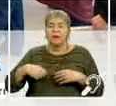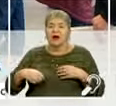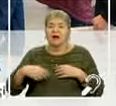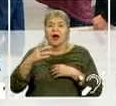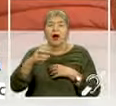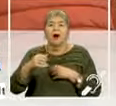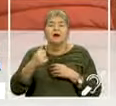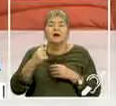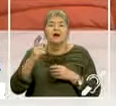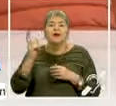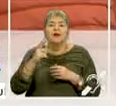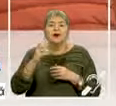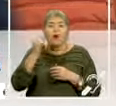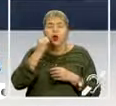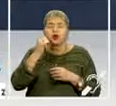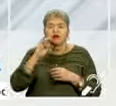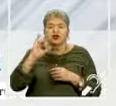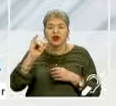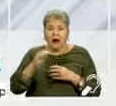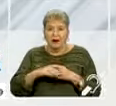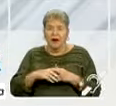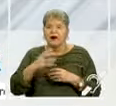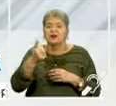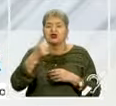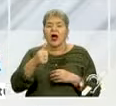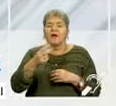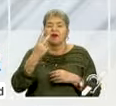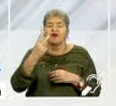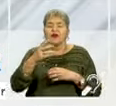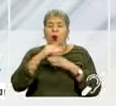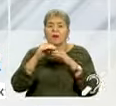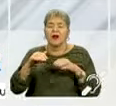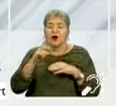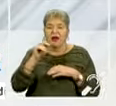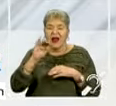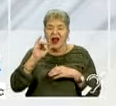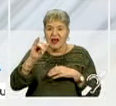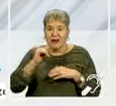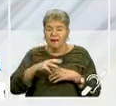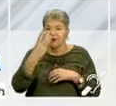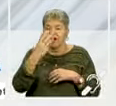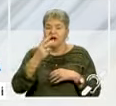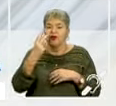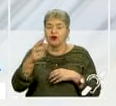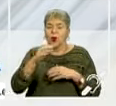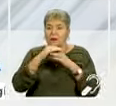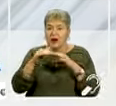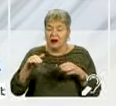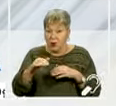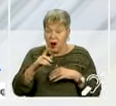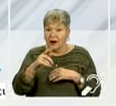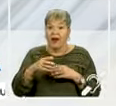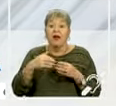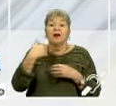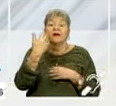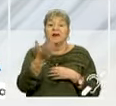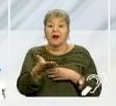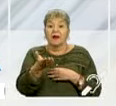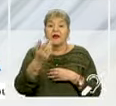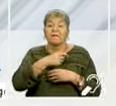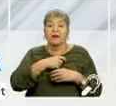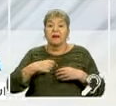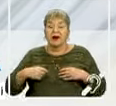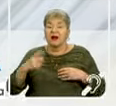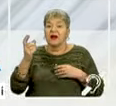din județul Botoșani. Vorbim despre 62 de milioane de lei. 32 de milioane de lei sunt direcționate către primăriile